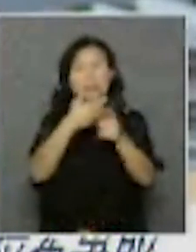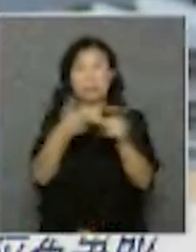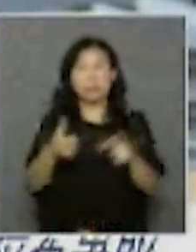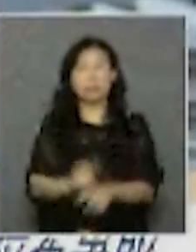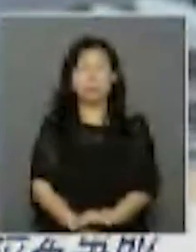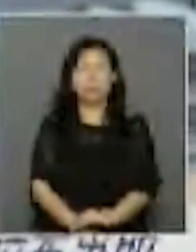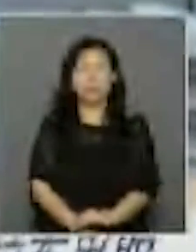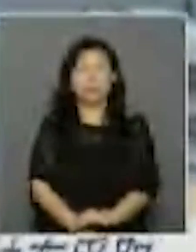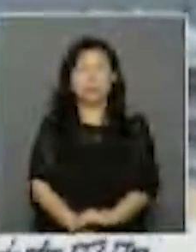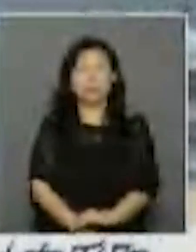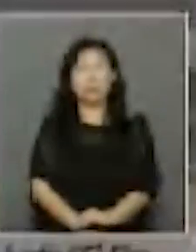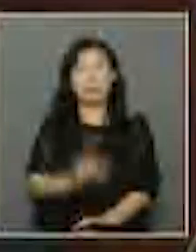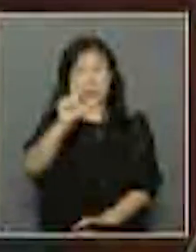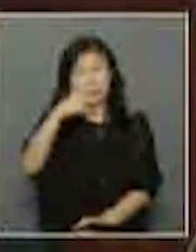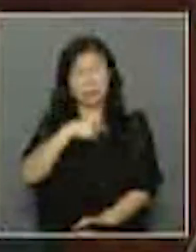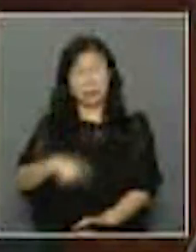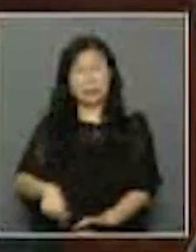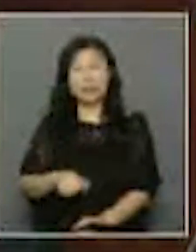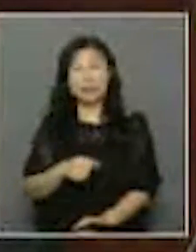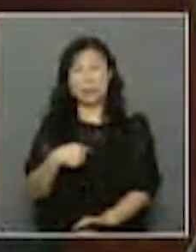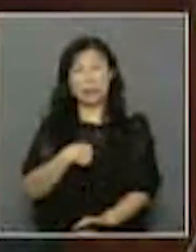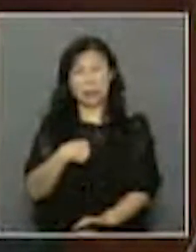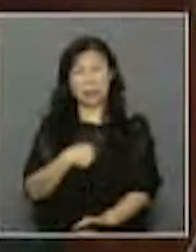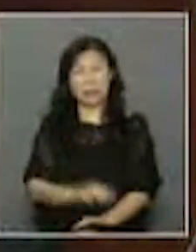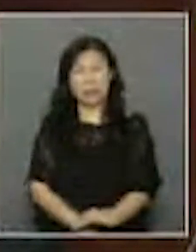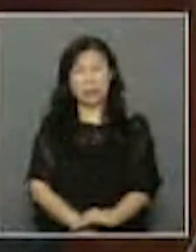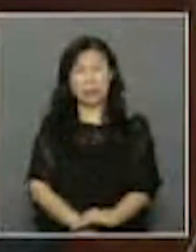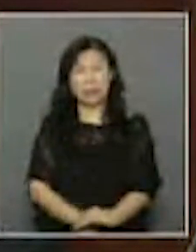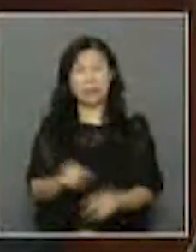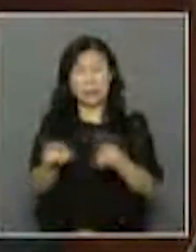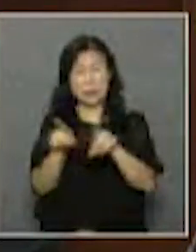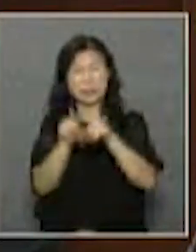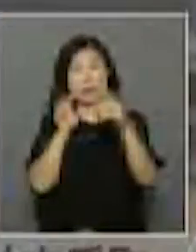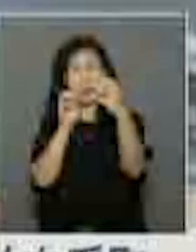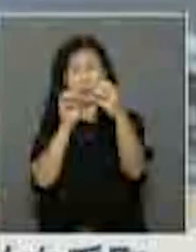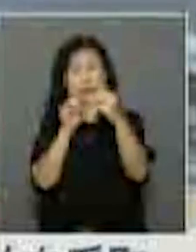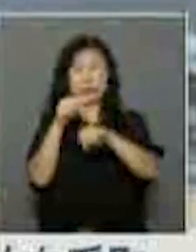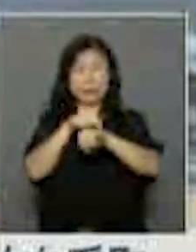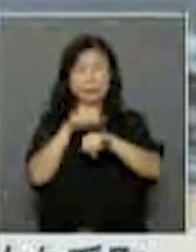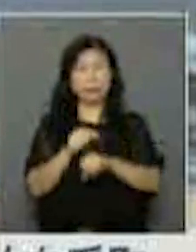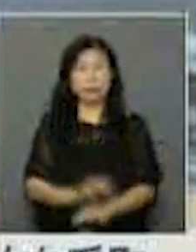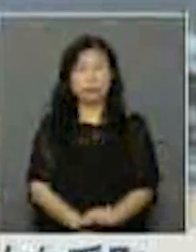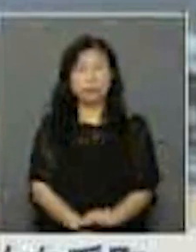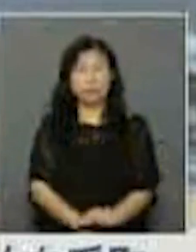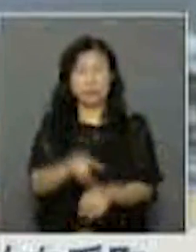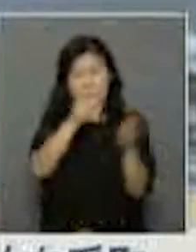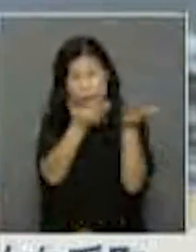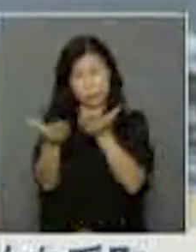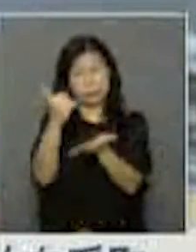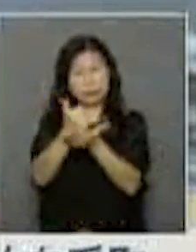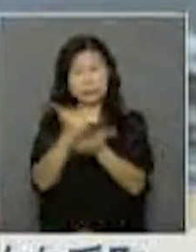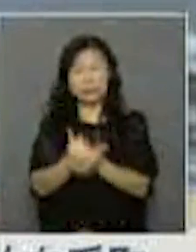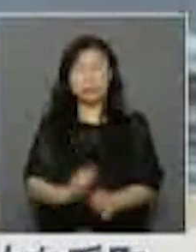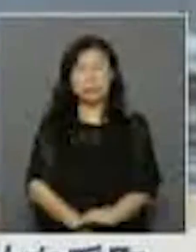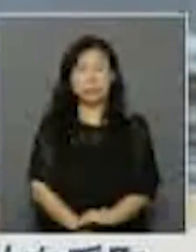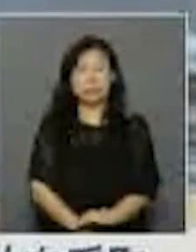你梗係個悖論噶嘛？ 而家並不似一個我同你應該喺度對話嘅時候，請你坐低。 你唔批准咪乜事都